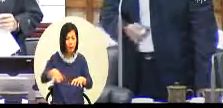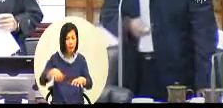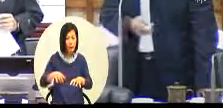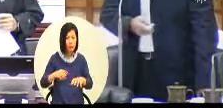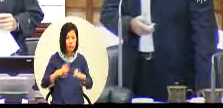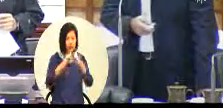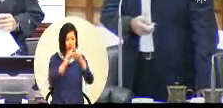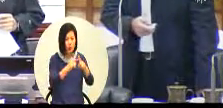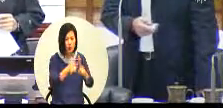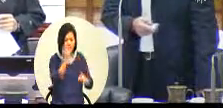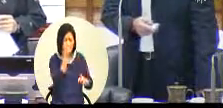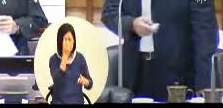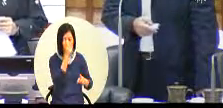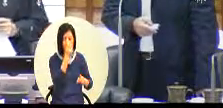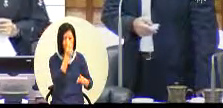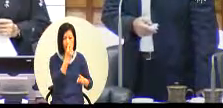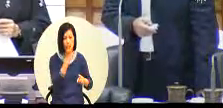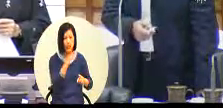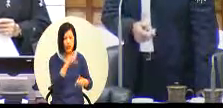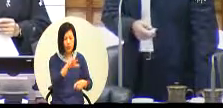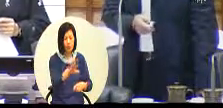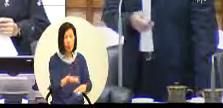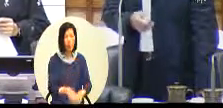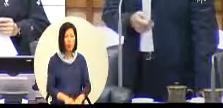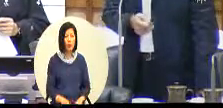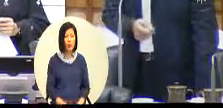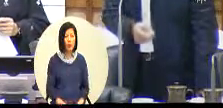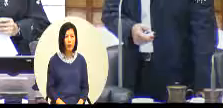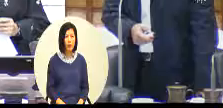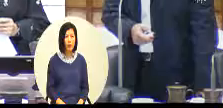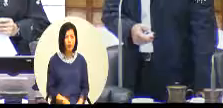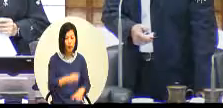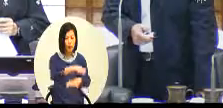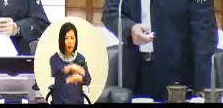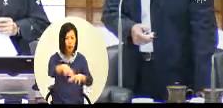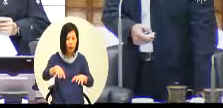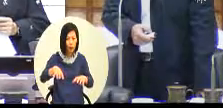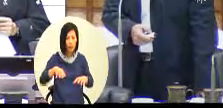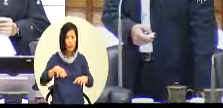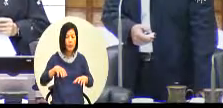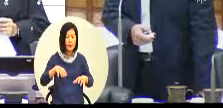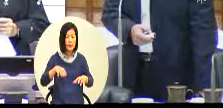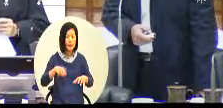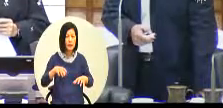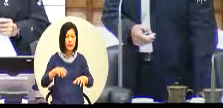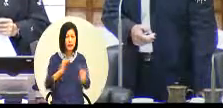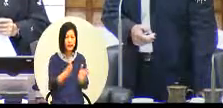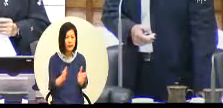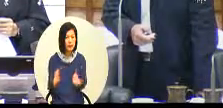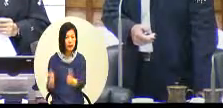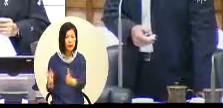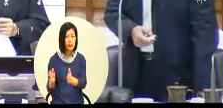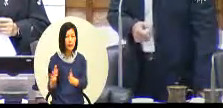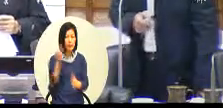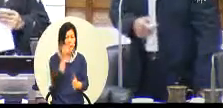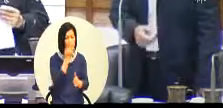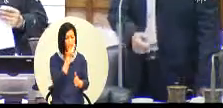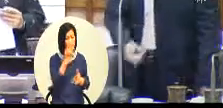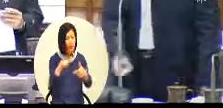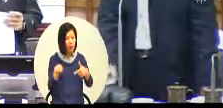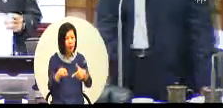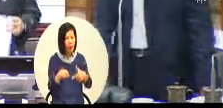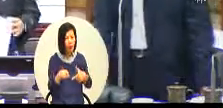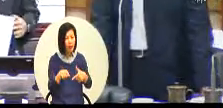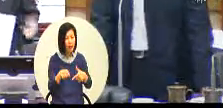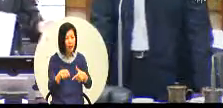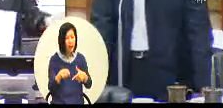个地方，上次我想我会觉得说四周环境的整理美化这个